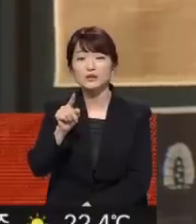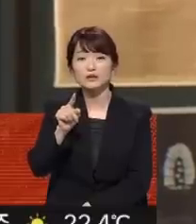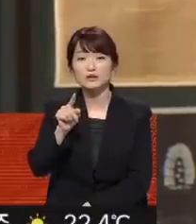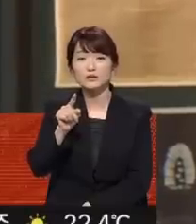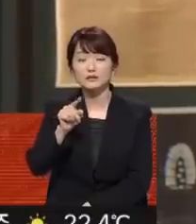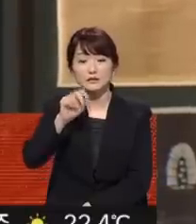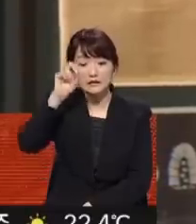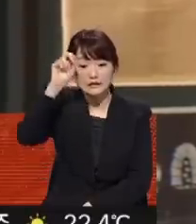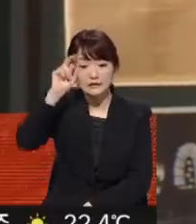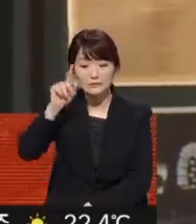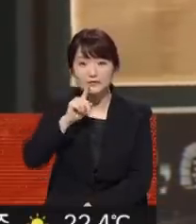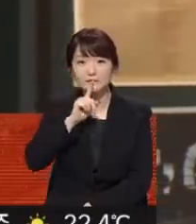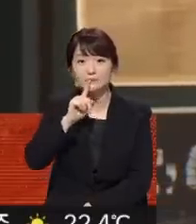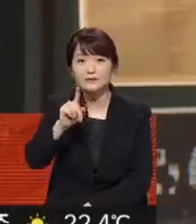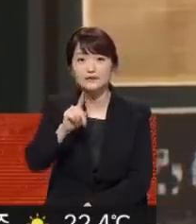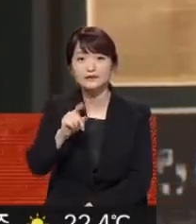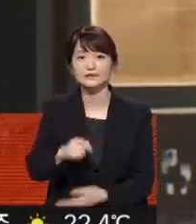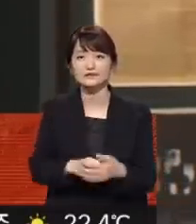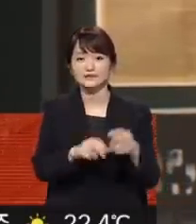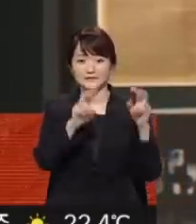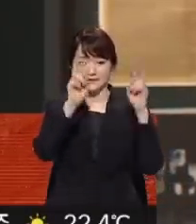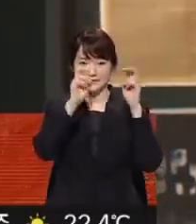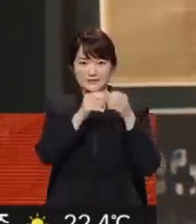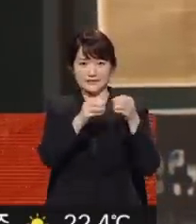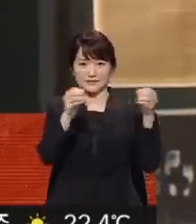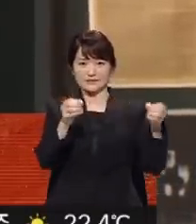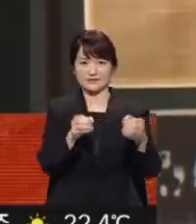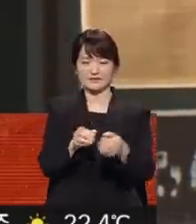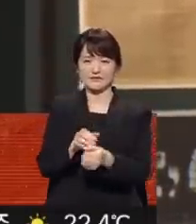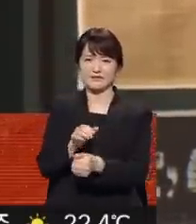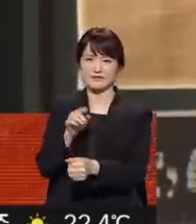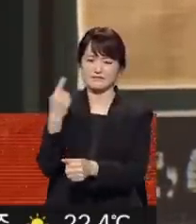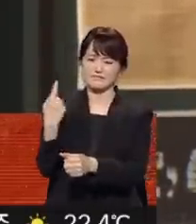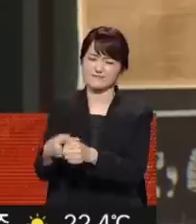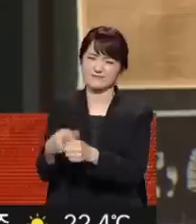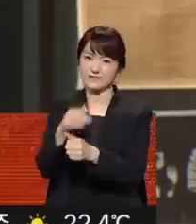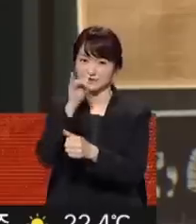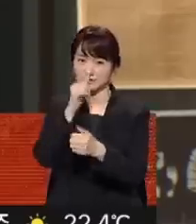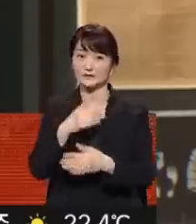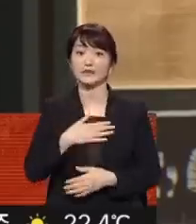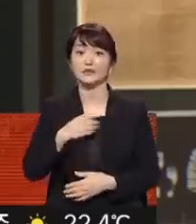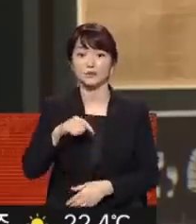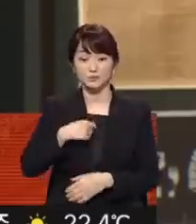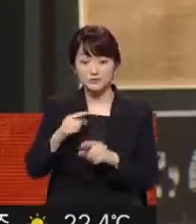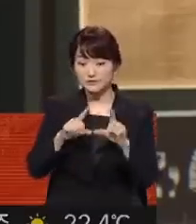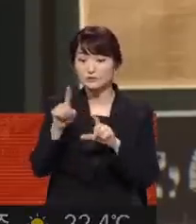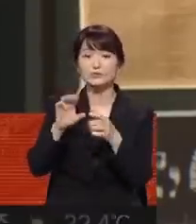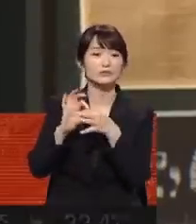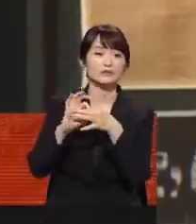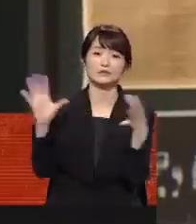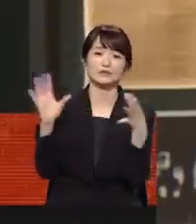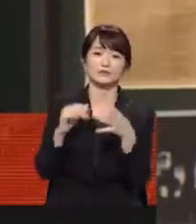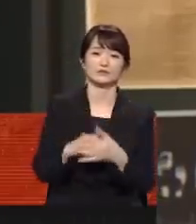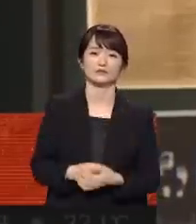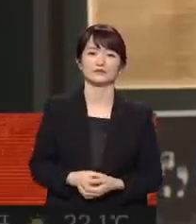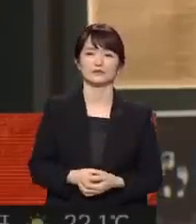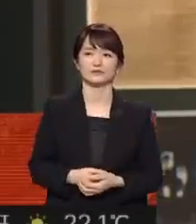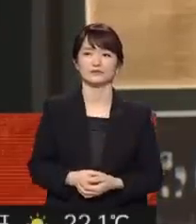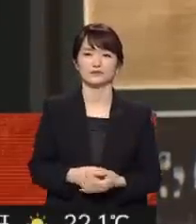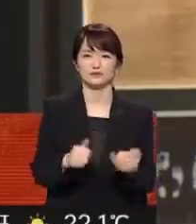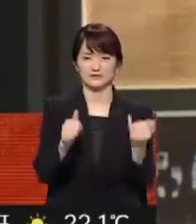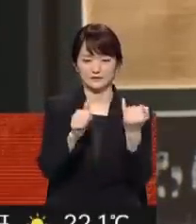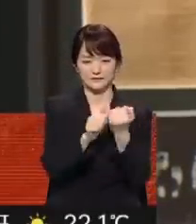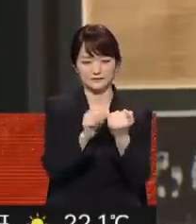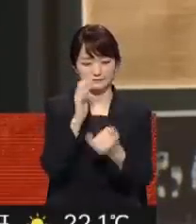했다가 아주 그냥 이 회사 동료들한테 치도곤을 당한 적이 있습니다. 왜? 아 저야 혼자 사니까 무슨 상관이야. 결혼한